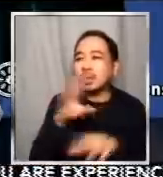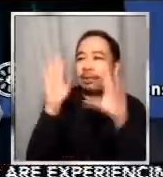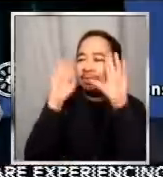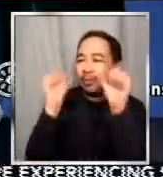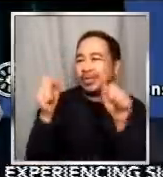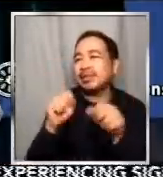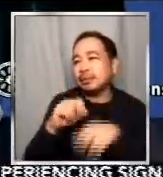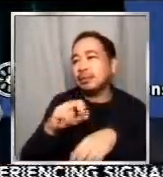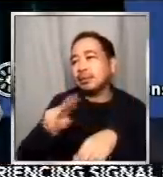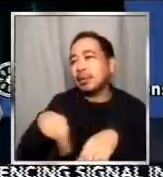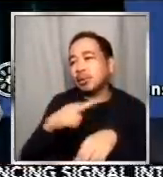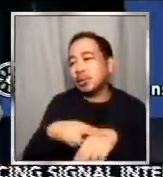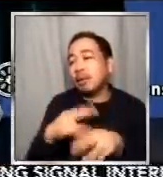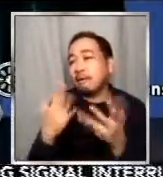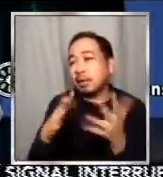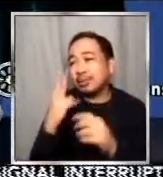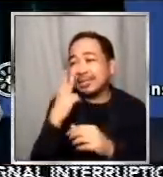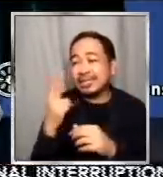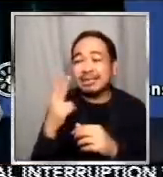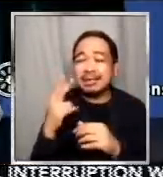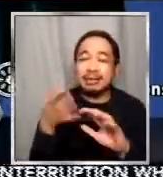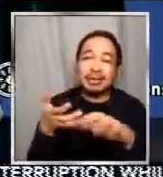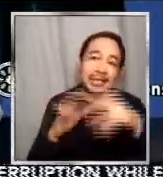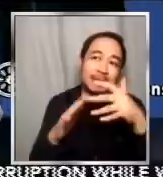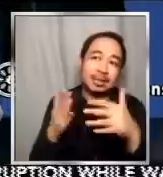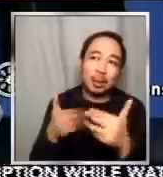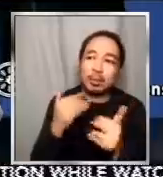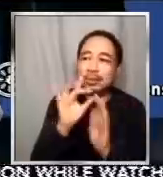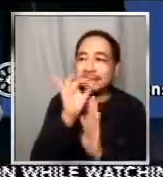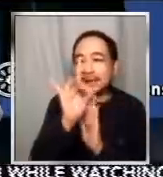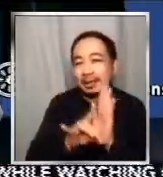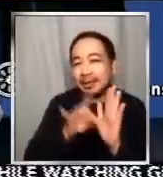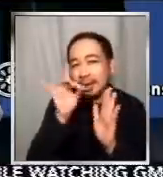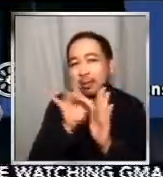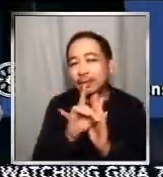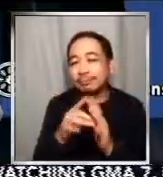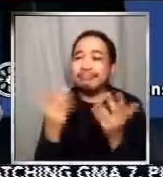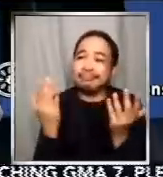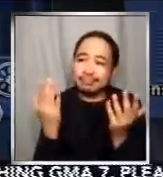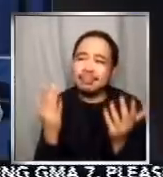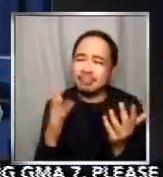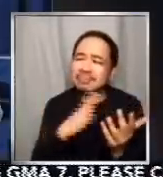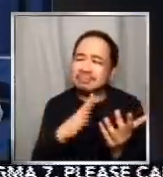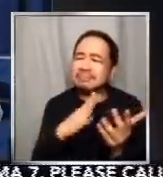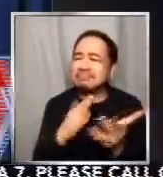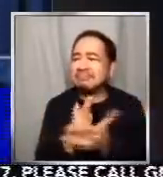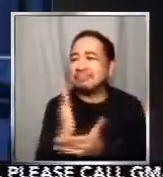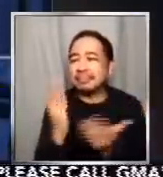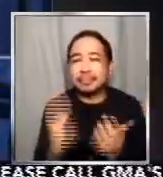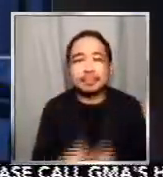seeing disaster for almost 8 hours already. Come on. Joseph Morong, Nakatutok 24 Oras.